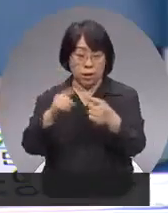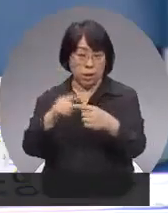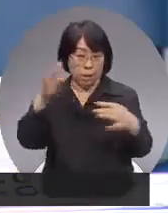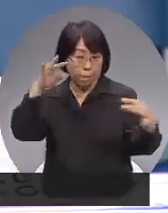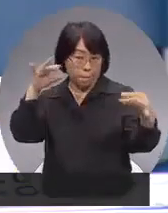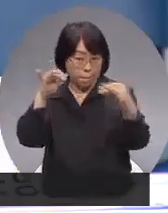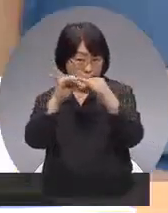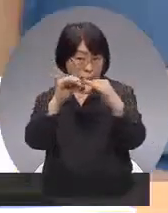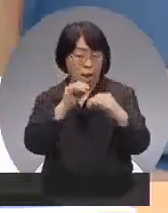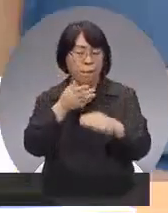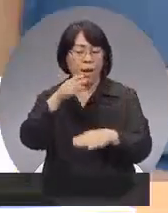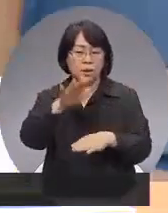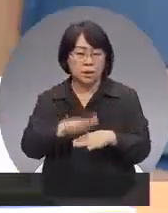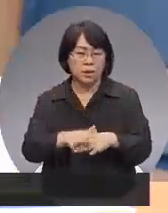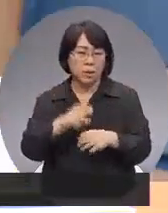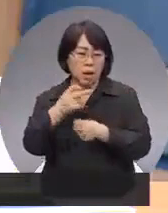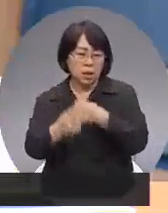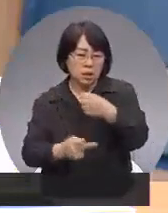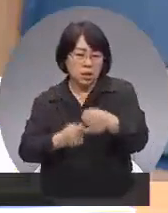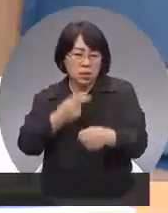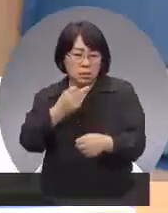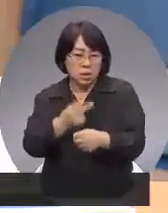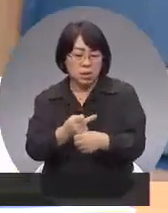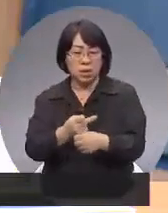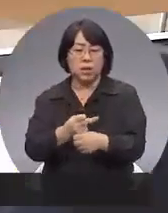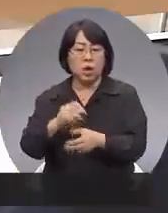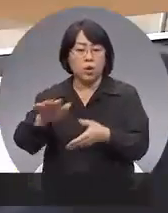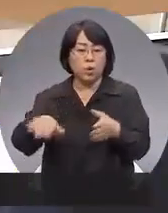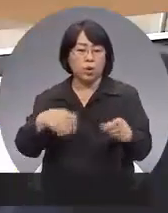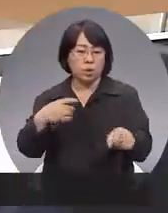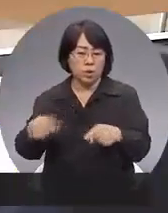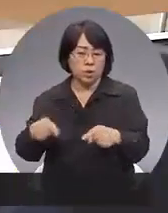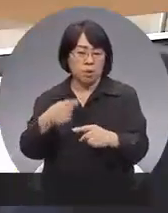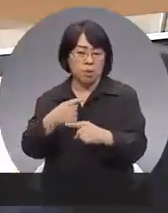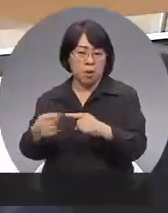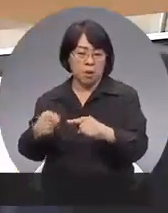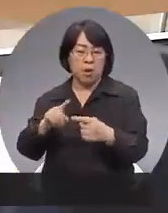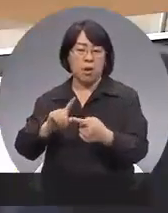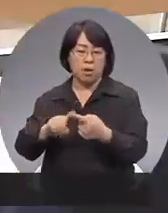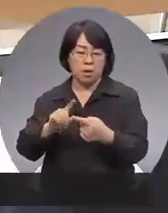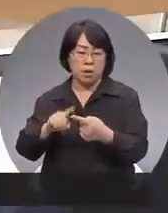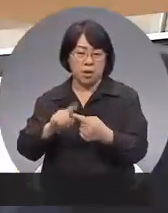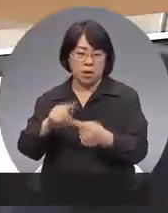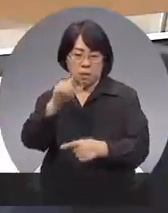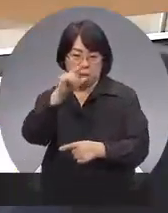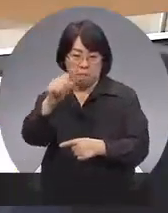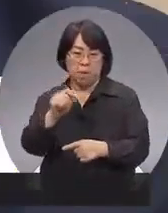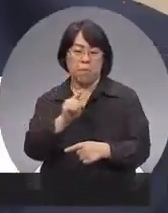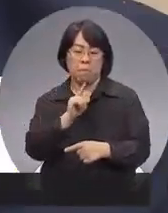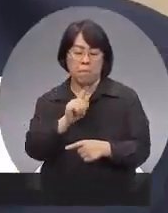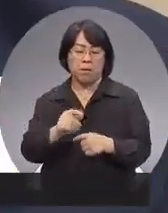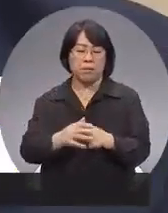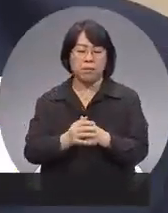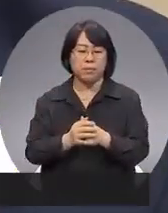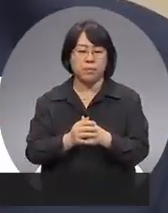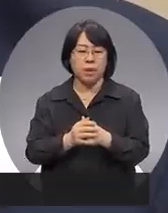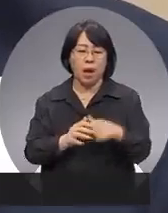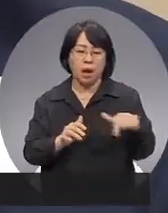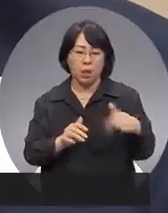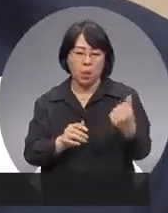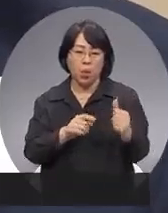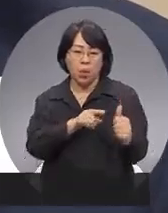12년 민주당 도정을 평가하는 데 시각차를 드러냈고 서로에 대한 견제도 빼놓지 않았습니다. 노